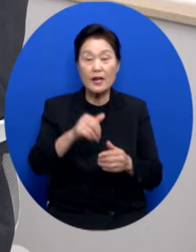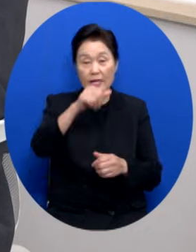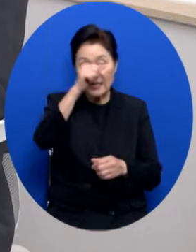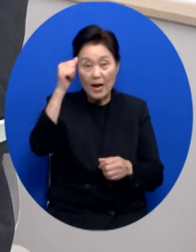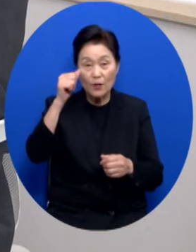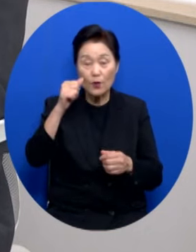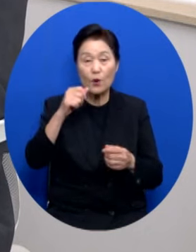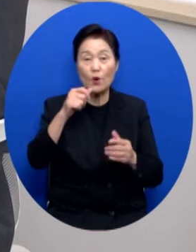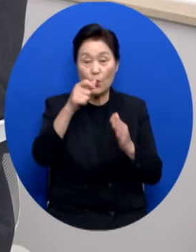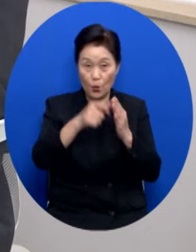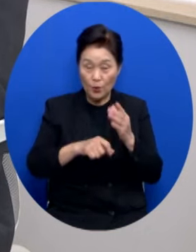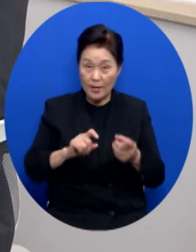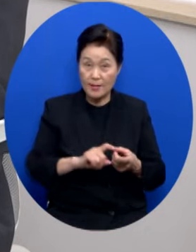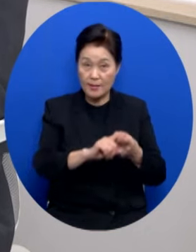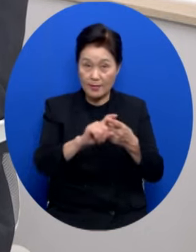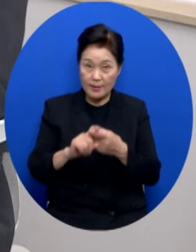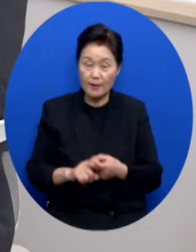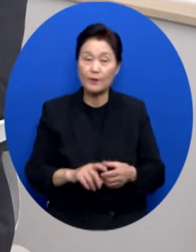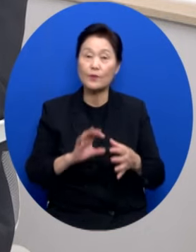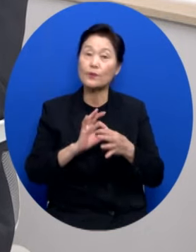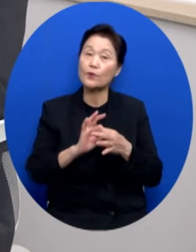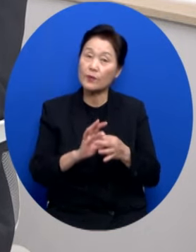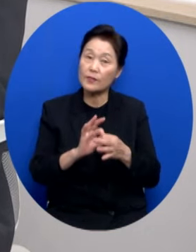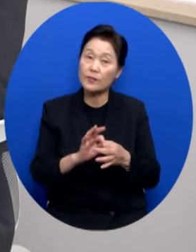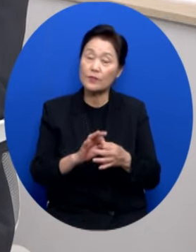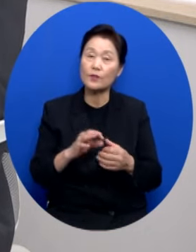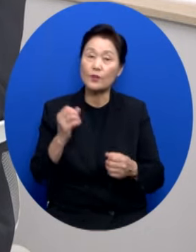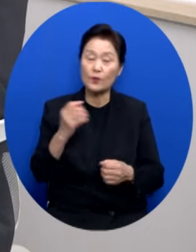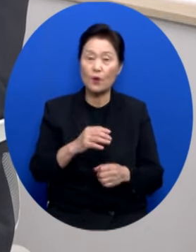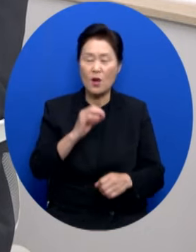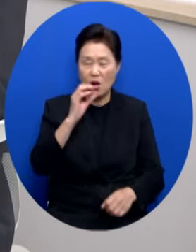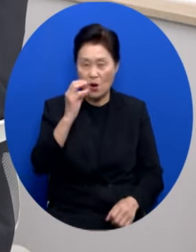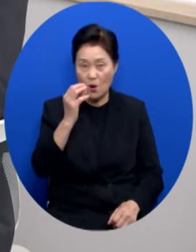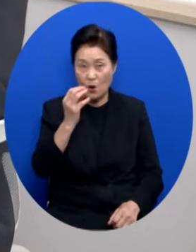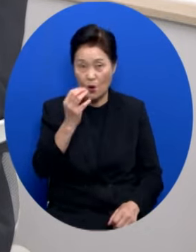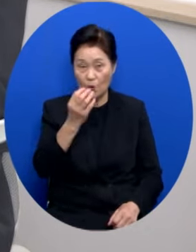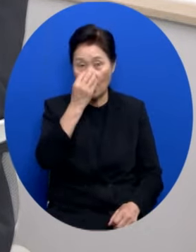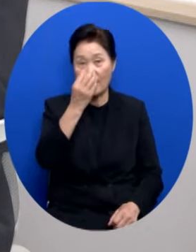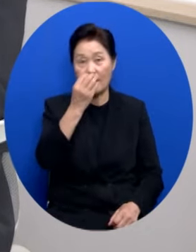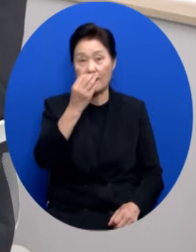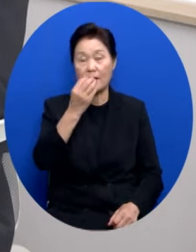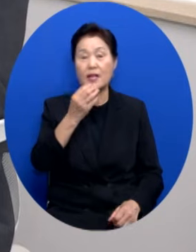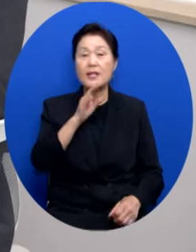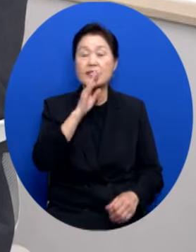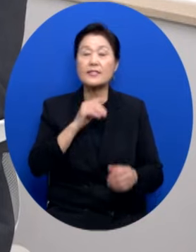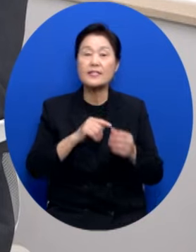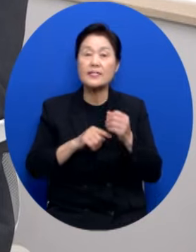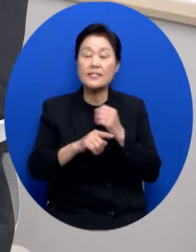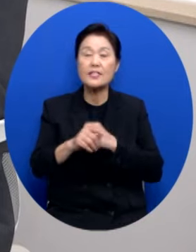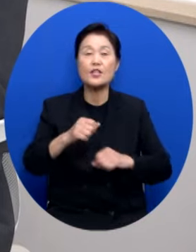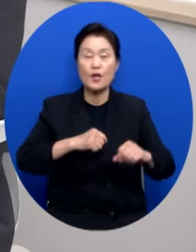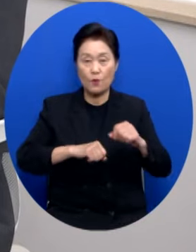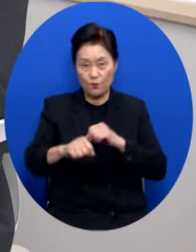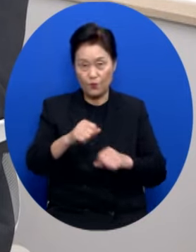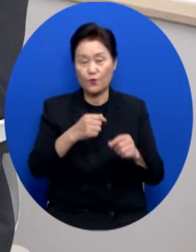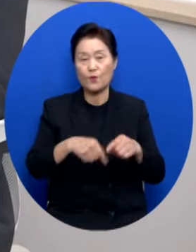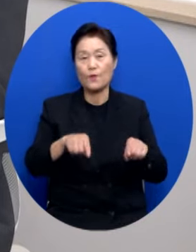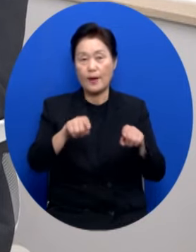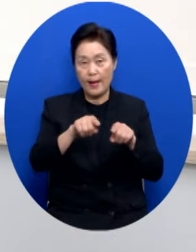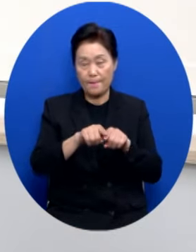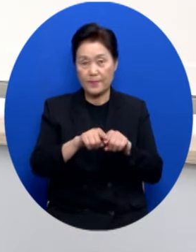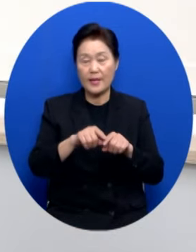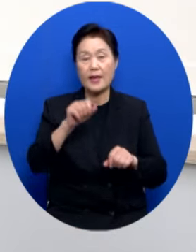한국개혁장로교회연합 을 통해서 이 땅의 거룩한 그리고 진리의 운동이 함께